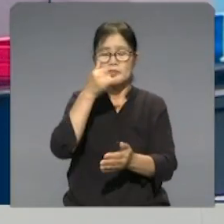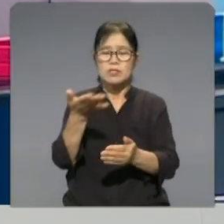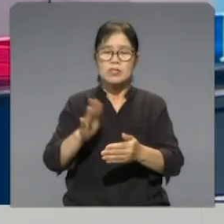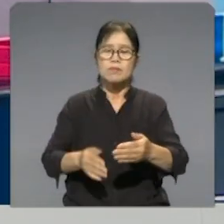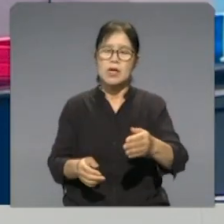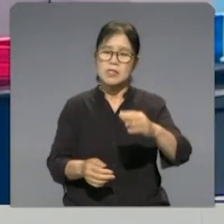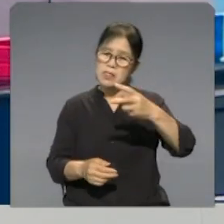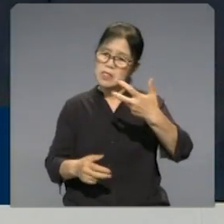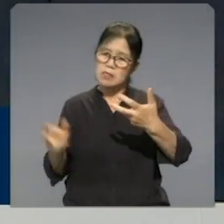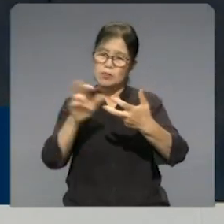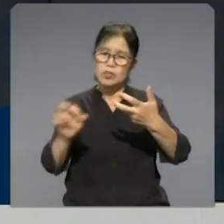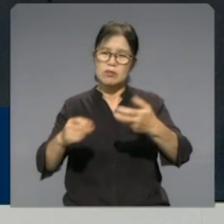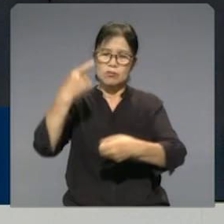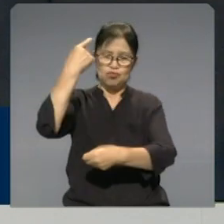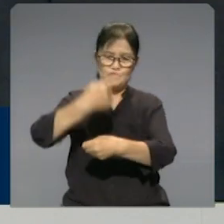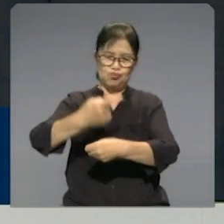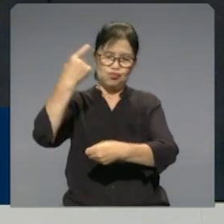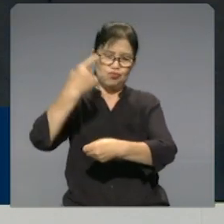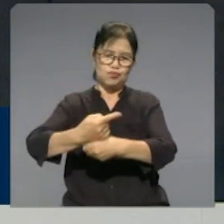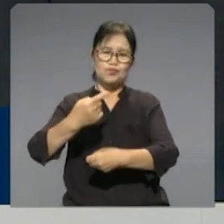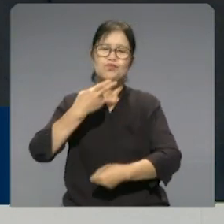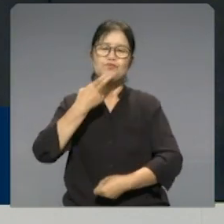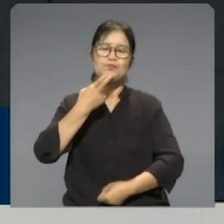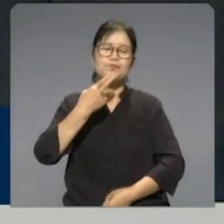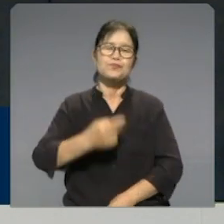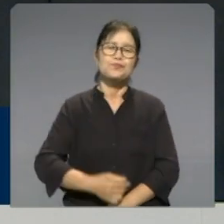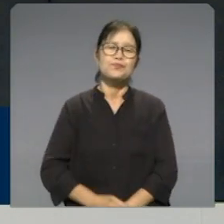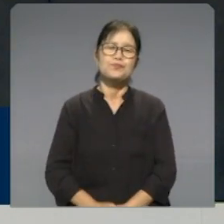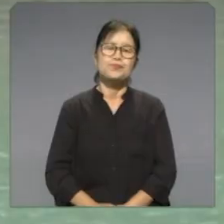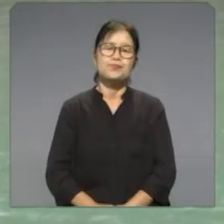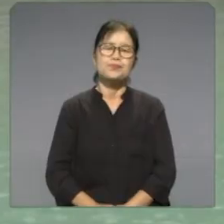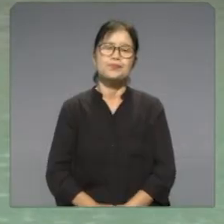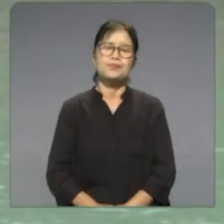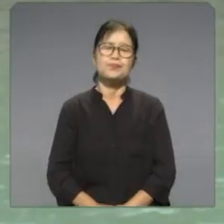차단 시설이 없습니다. 이어서 황정환 기자입니다.